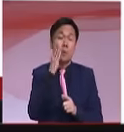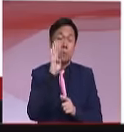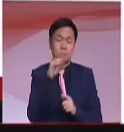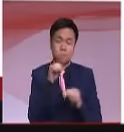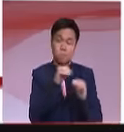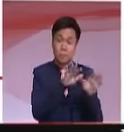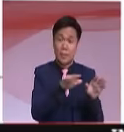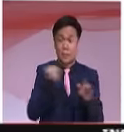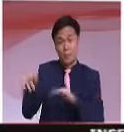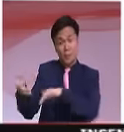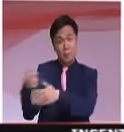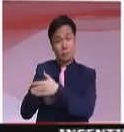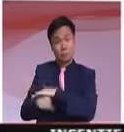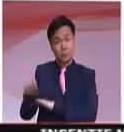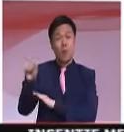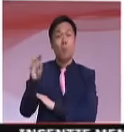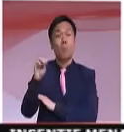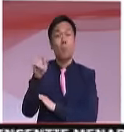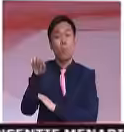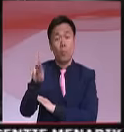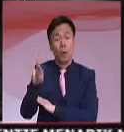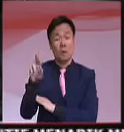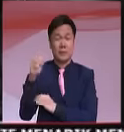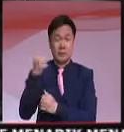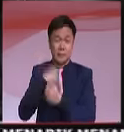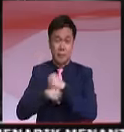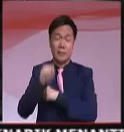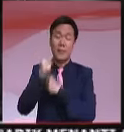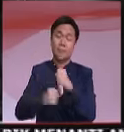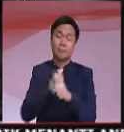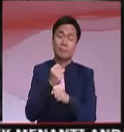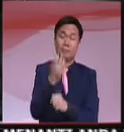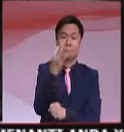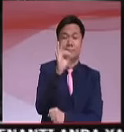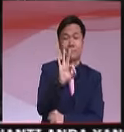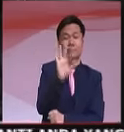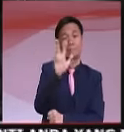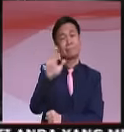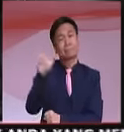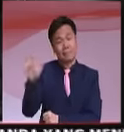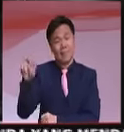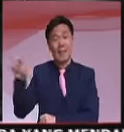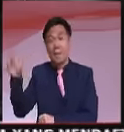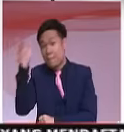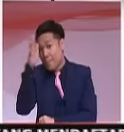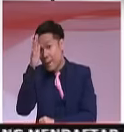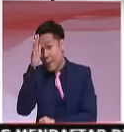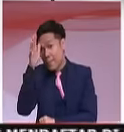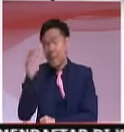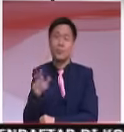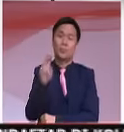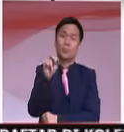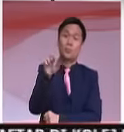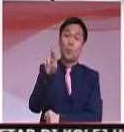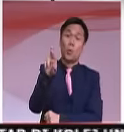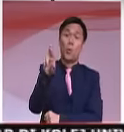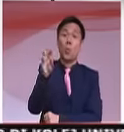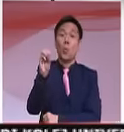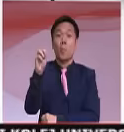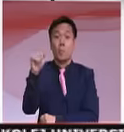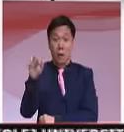dilahirkan Kimo njoho pada tahun 1933 ayahandanya Oke yarham Tan Sri Muhammad Nuh Oma